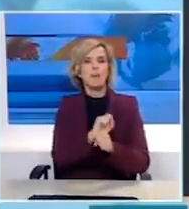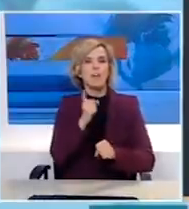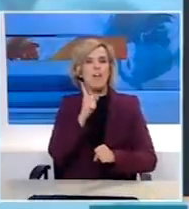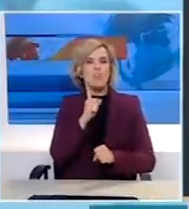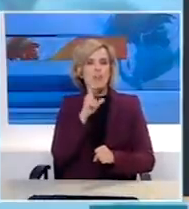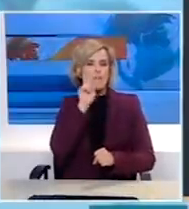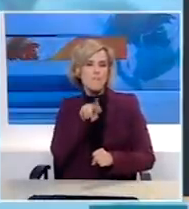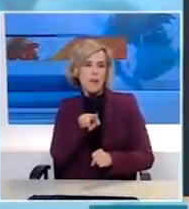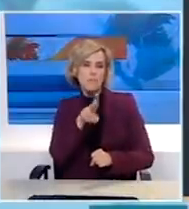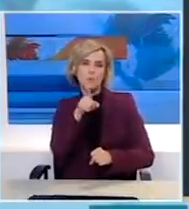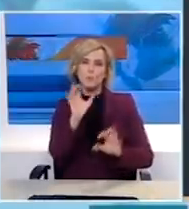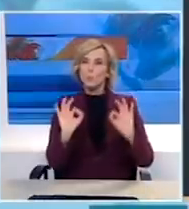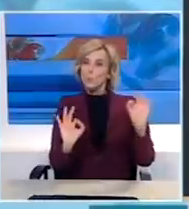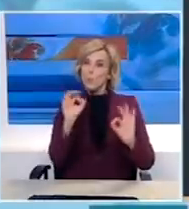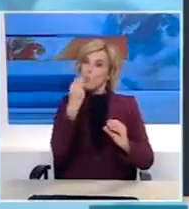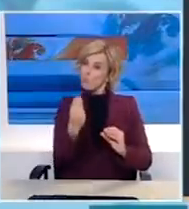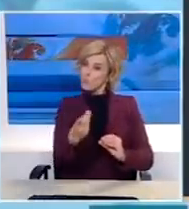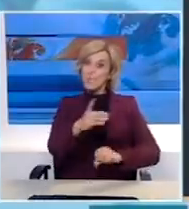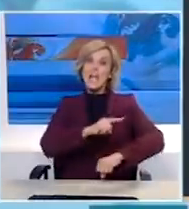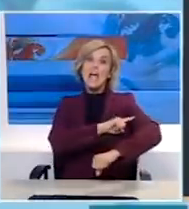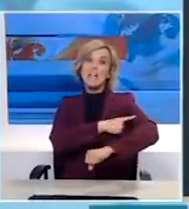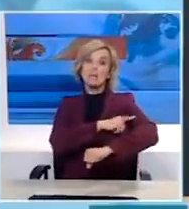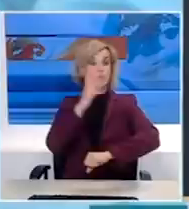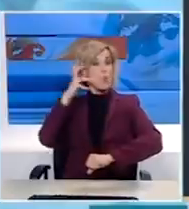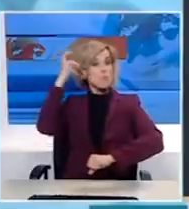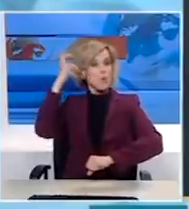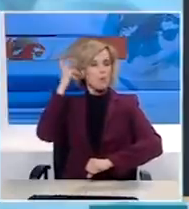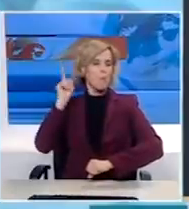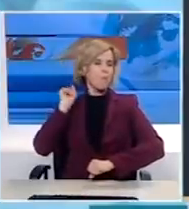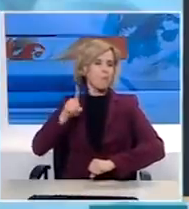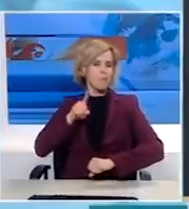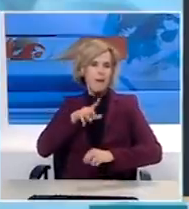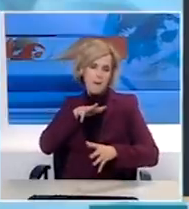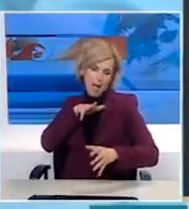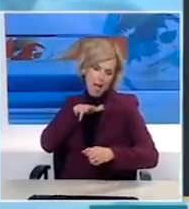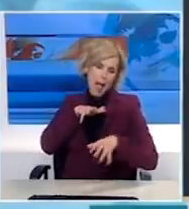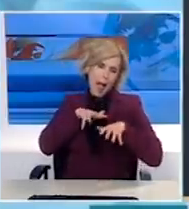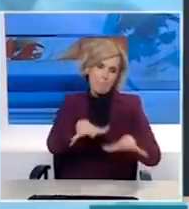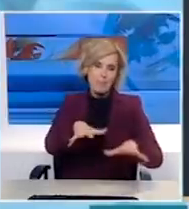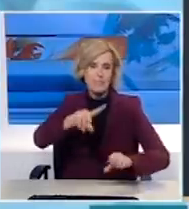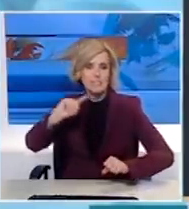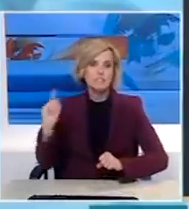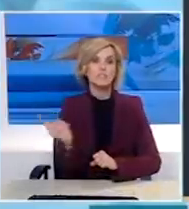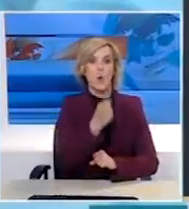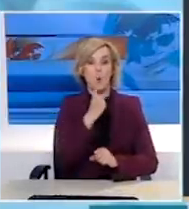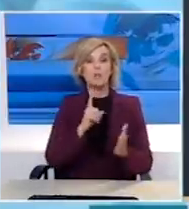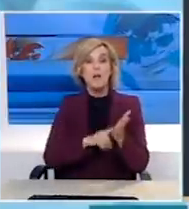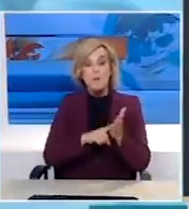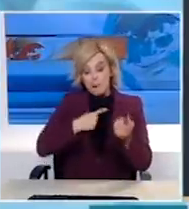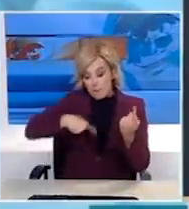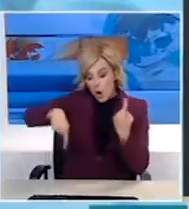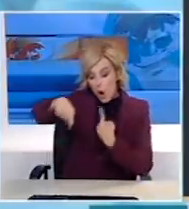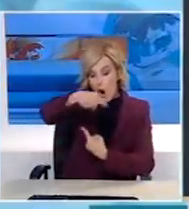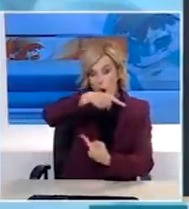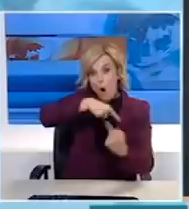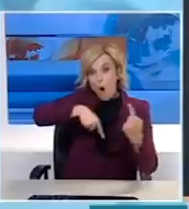ρητορική και απαιτεί συμμόρφωση με δύσκολα μέτρα που λαμβάνονται με επιστημονικά κριτήρια. Η συλλογική μας σκέψη, ώστε να